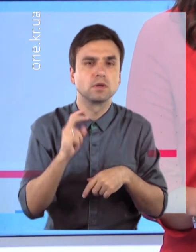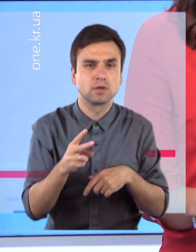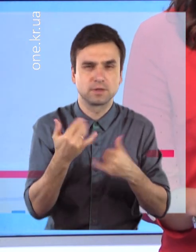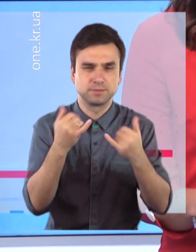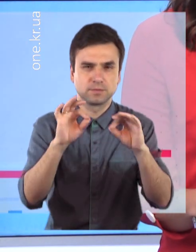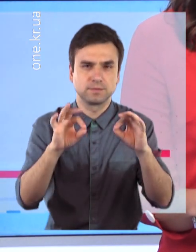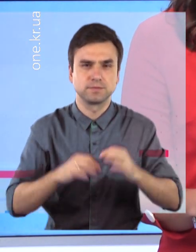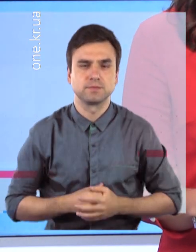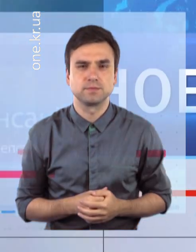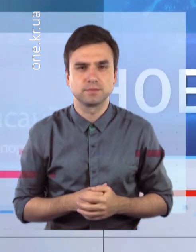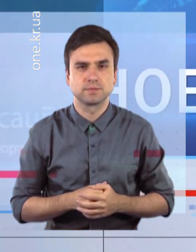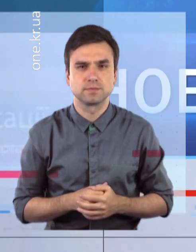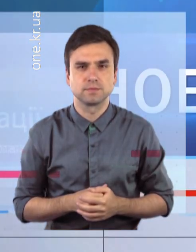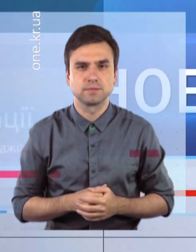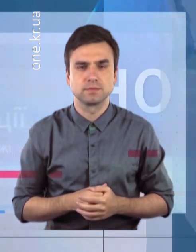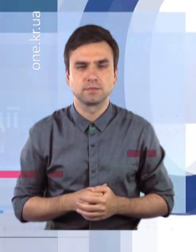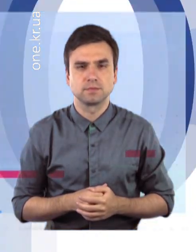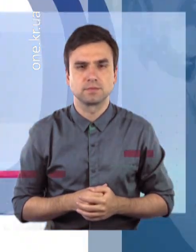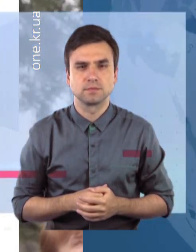Валерія Заярна.